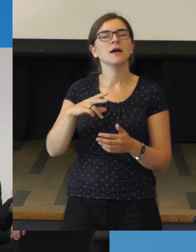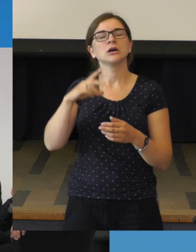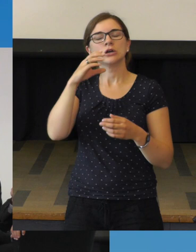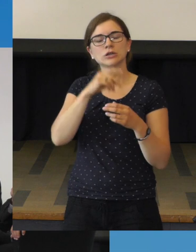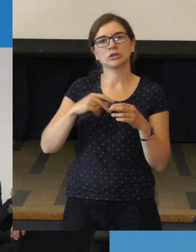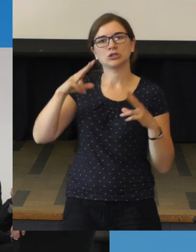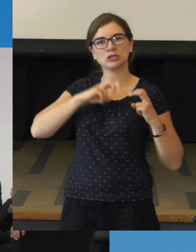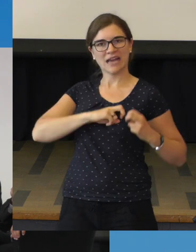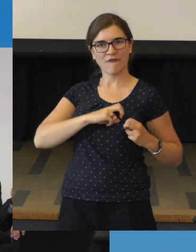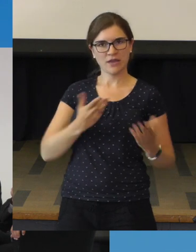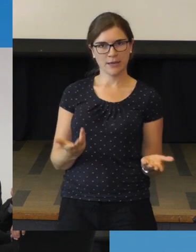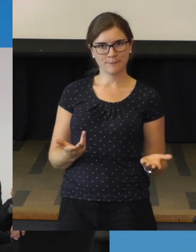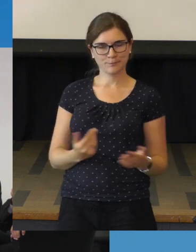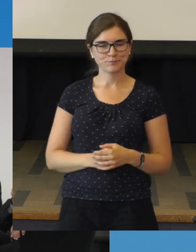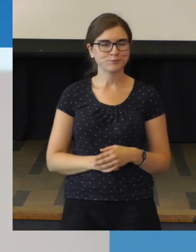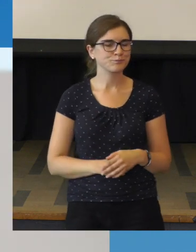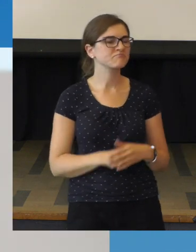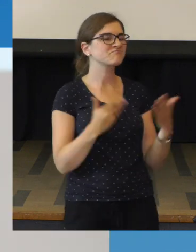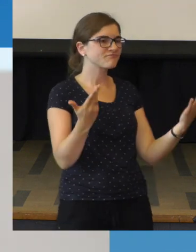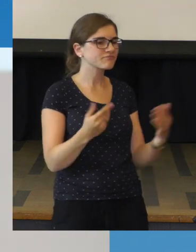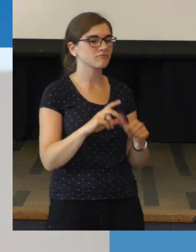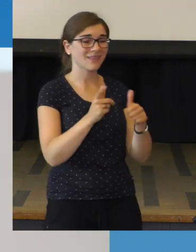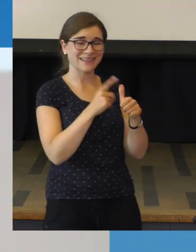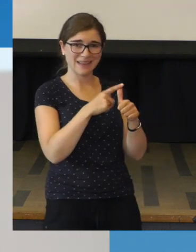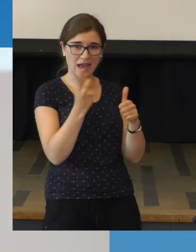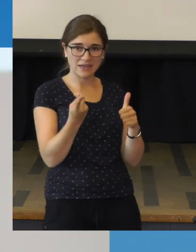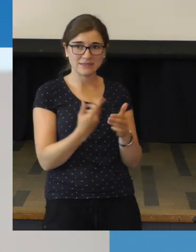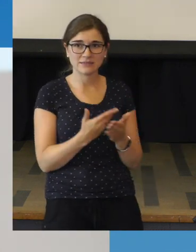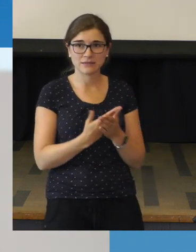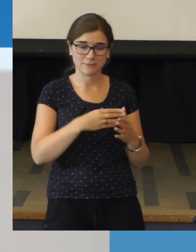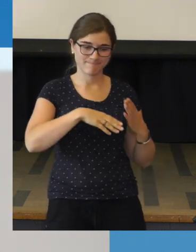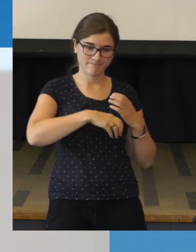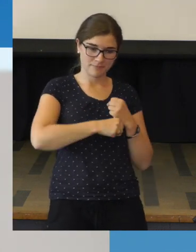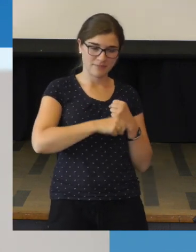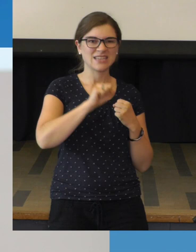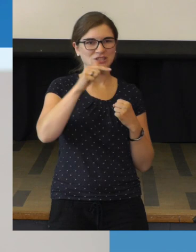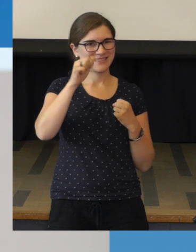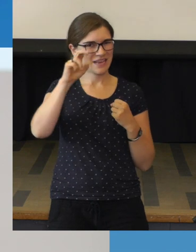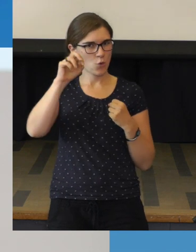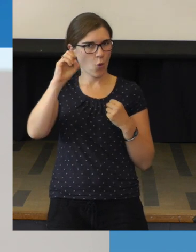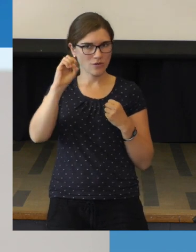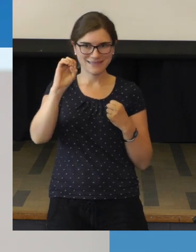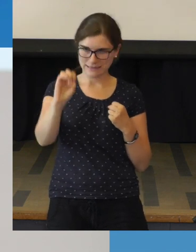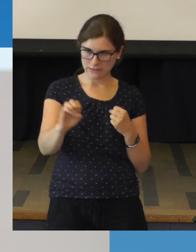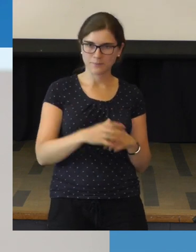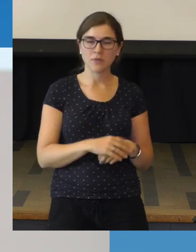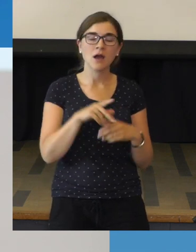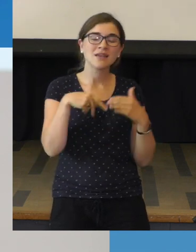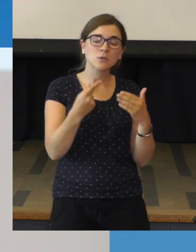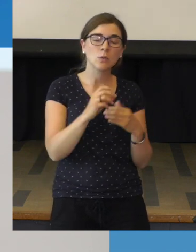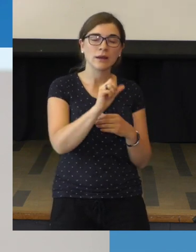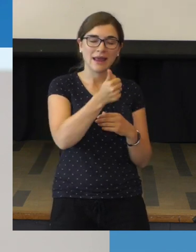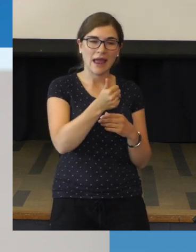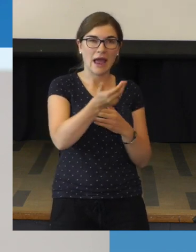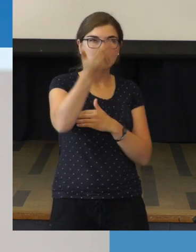ersten Punkt, Instant Restenosen, das ist der Fachbegriff dafür, dass es in den Stents wieder eng wird, war unter der ersten Generation